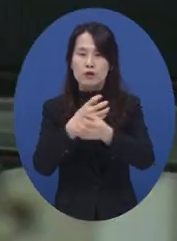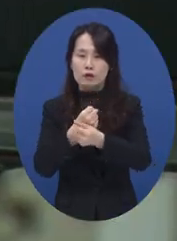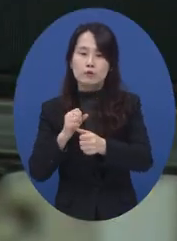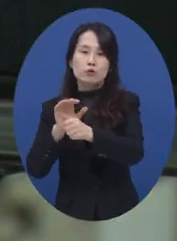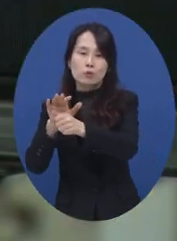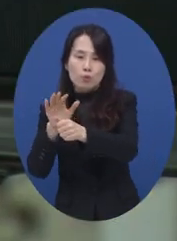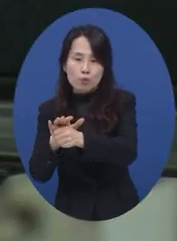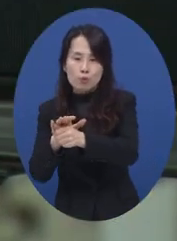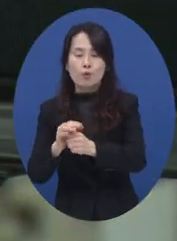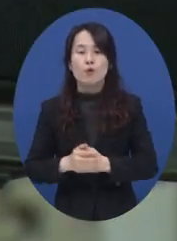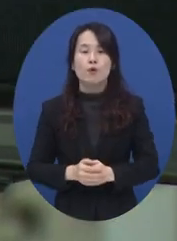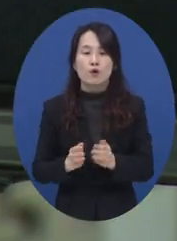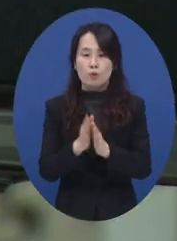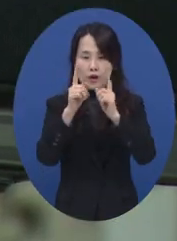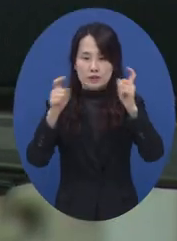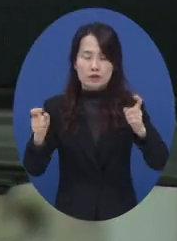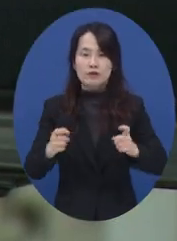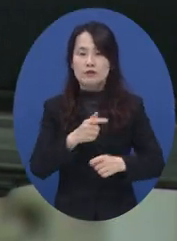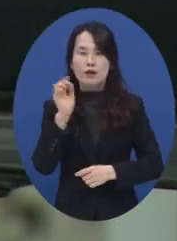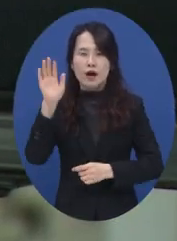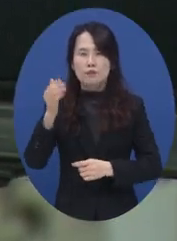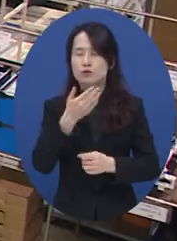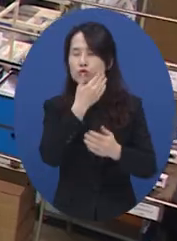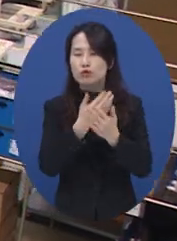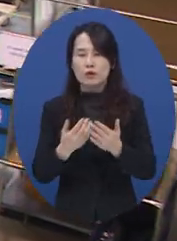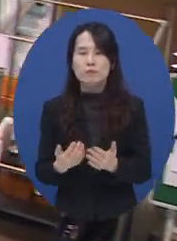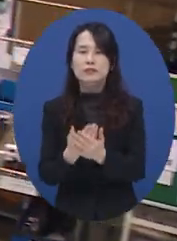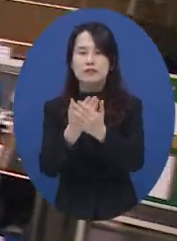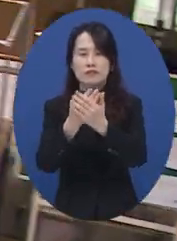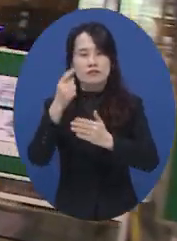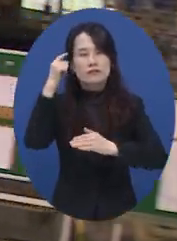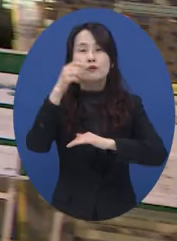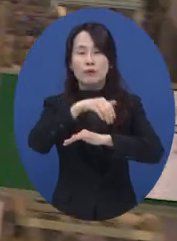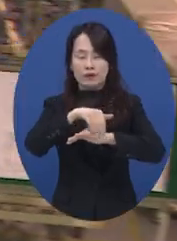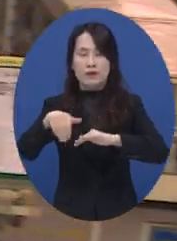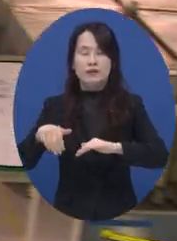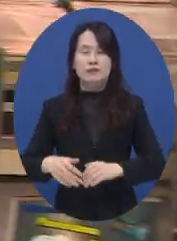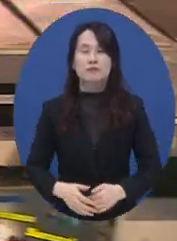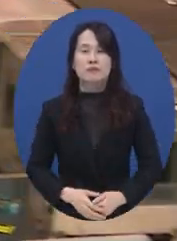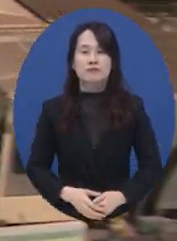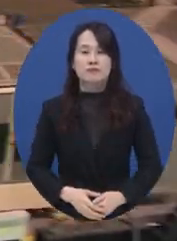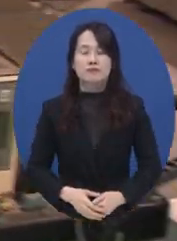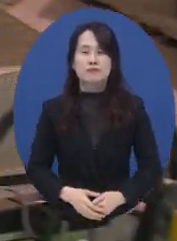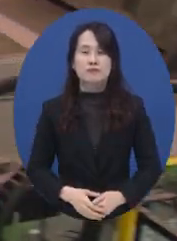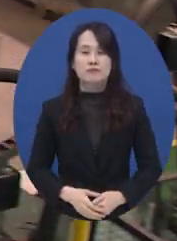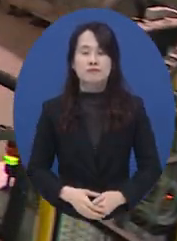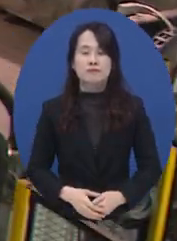화성을 차세대 자동차 산업의 메카로 조성할 계획입니다. 경기주TV 한선지입니다.